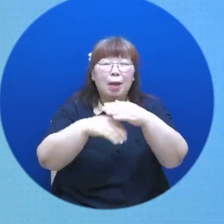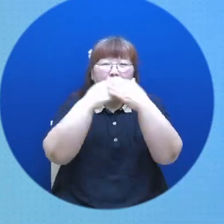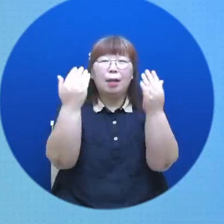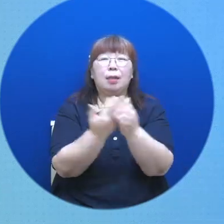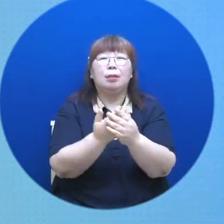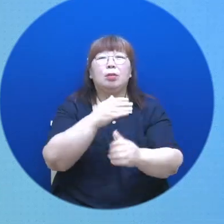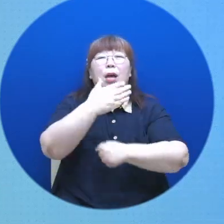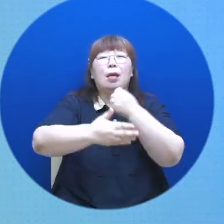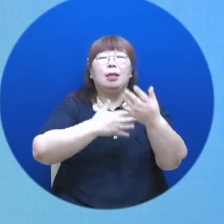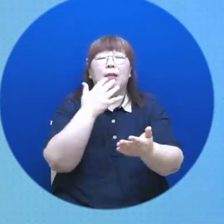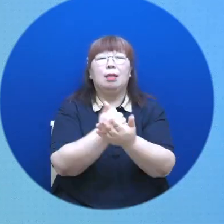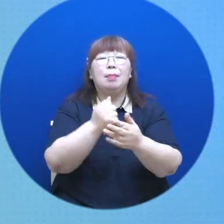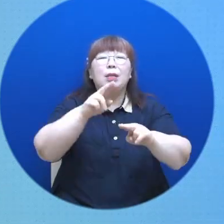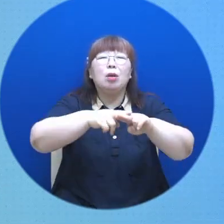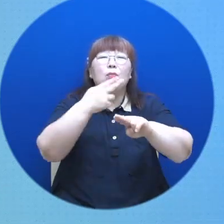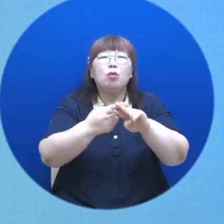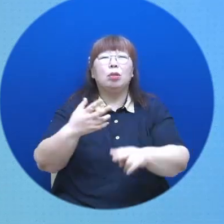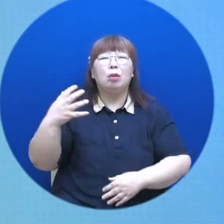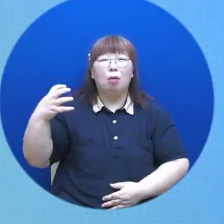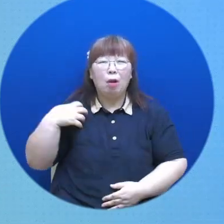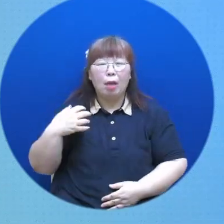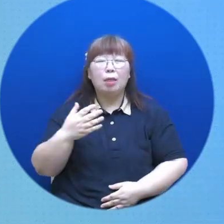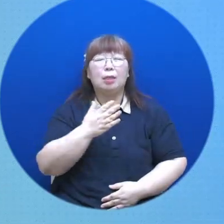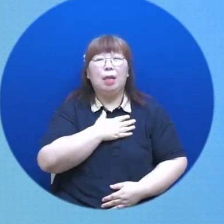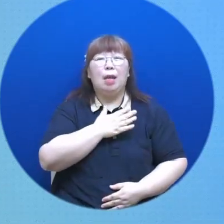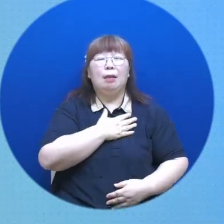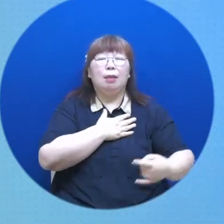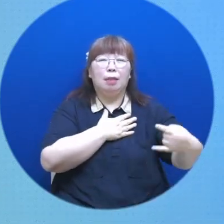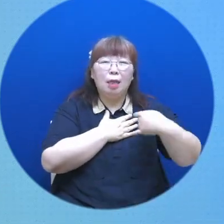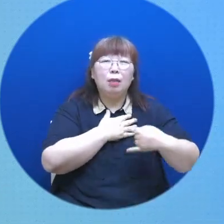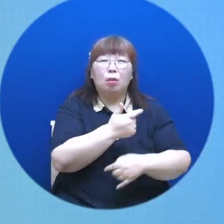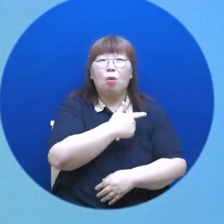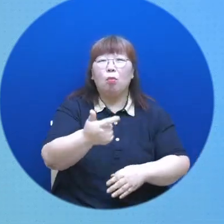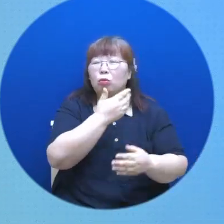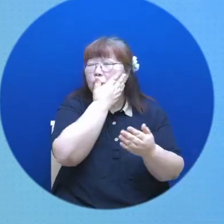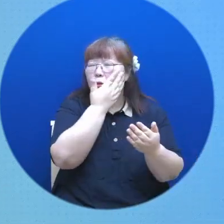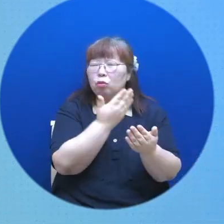그 인생 전체가 나에게는 너무나 소중하고